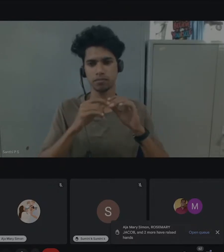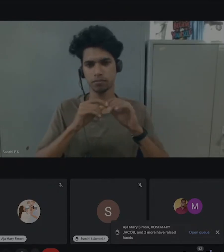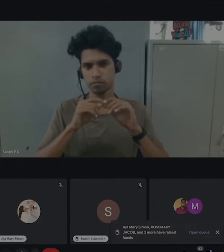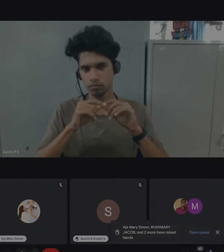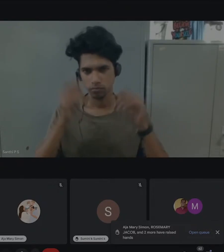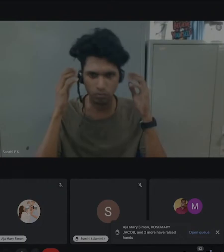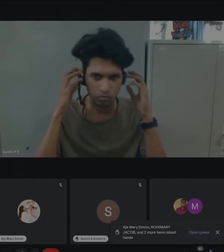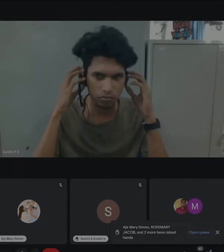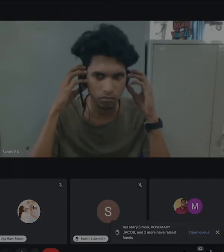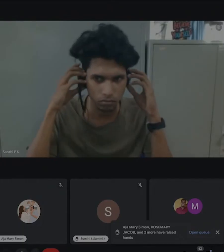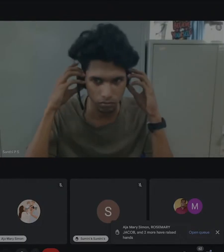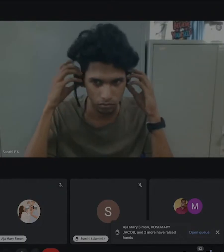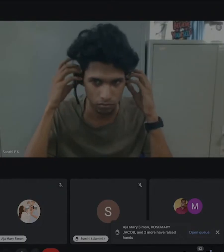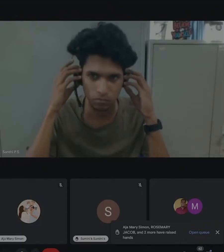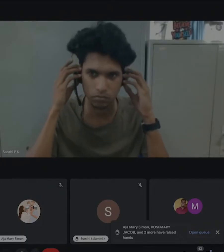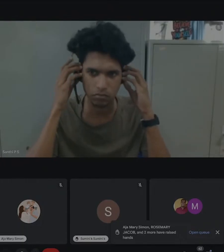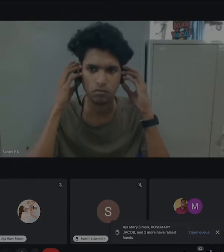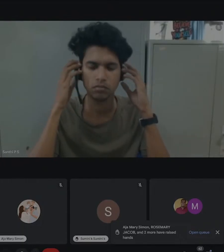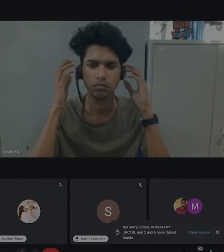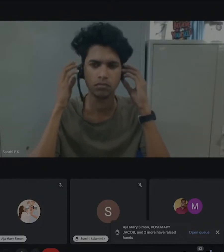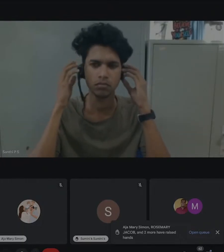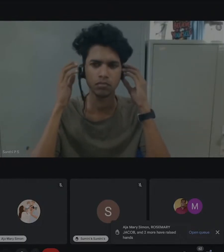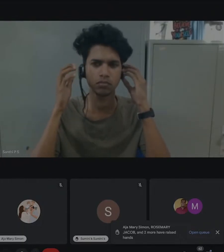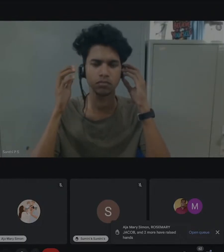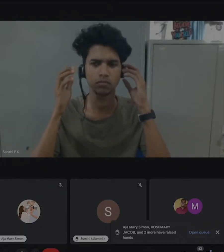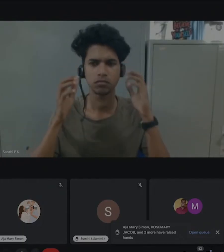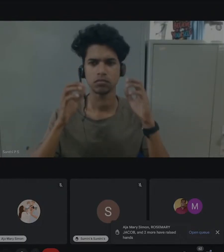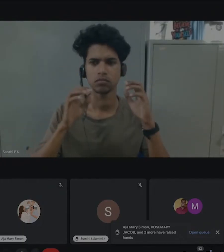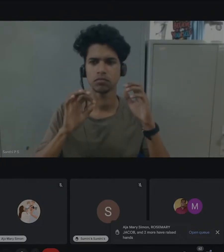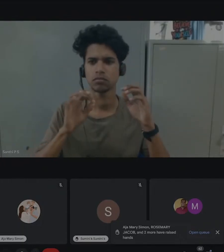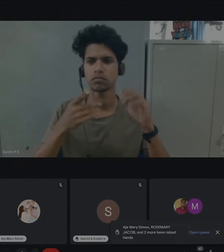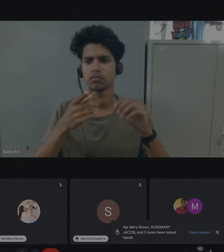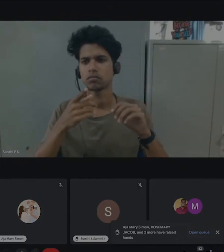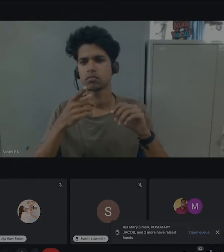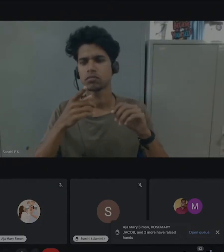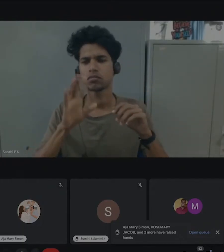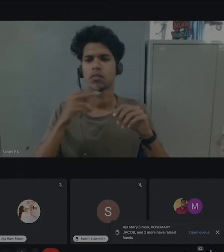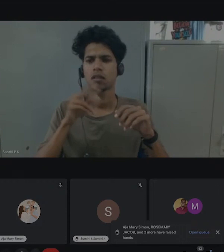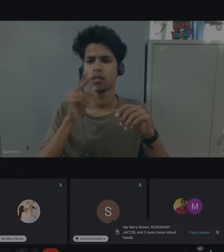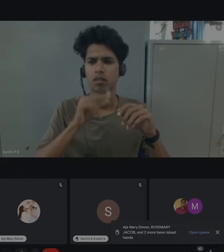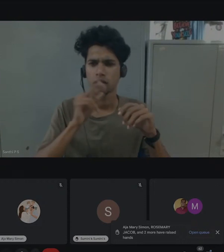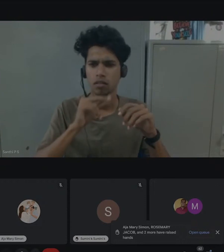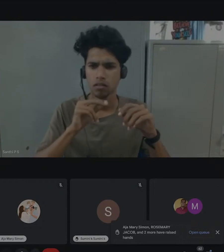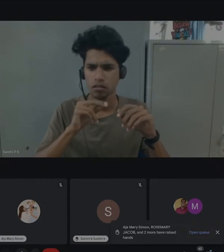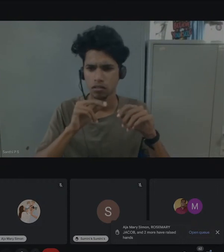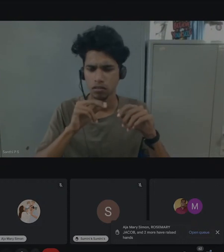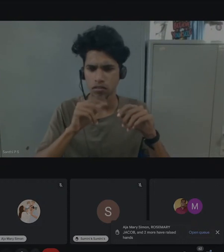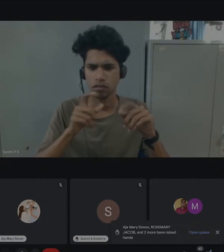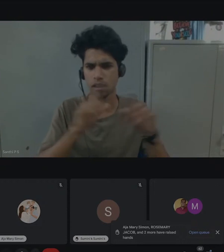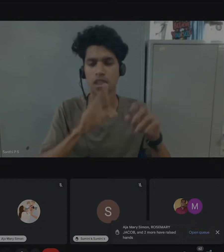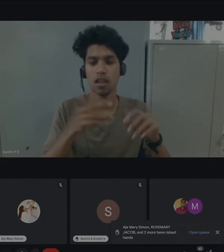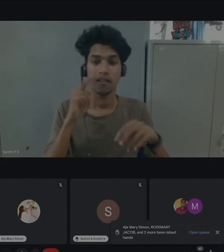മോൻ സംസാരിക്കുന്നത് ക്ലിയർ അല്ല, ഇപ്പൊ 3 വയസ്സും 3 മാസവുമായി. സംസാരിക്കുമ്പോൾ ഒരു വാക്കിന്റെ ആദ്യത്തെ